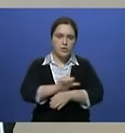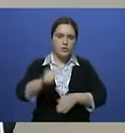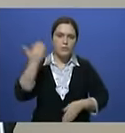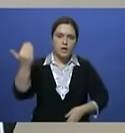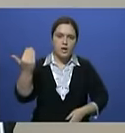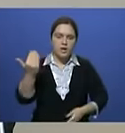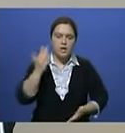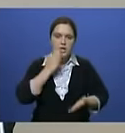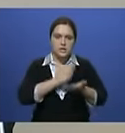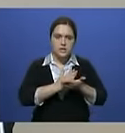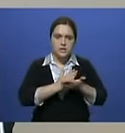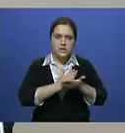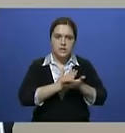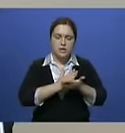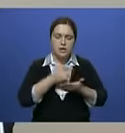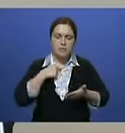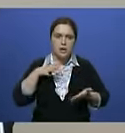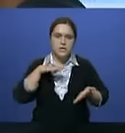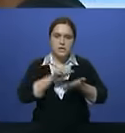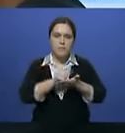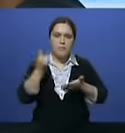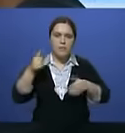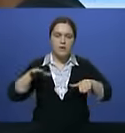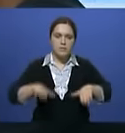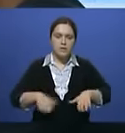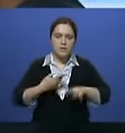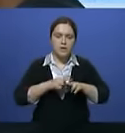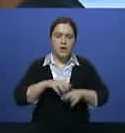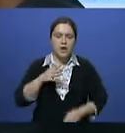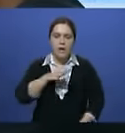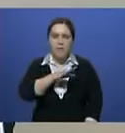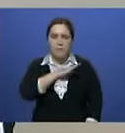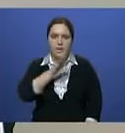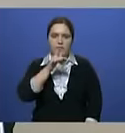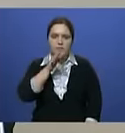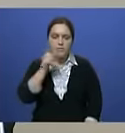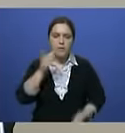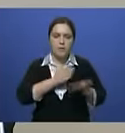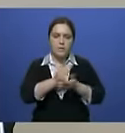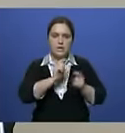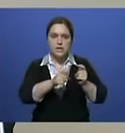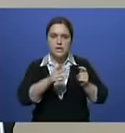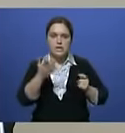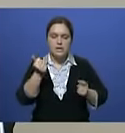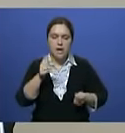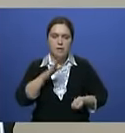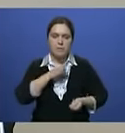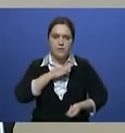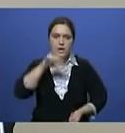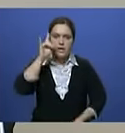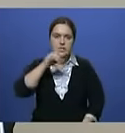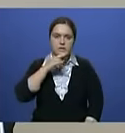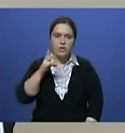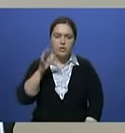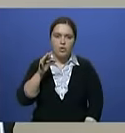по этой позиции Мы практически занимаем первое место были годы когда прямые инвестиции шли Казахстан принял там